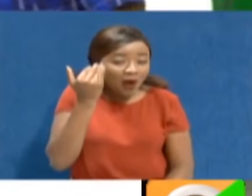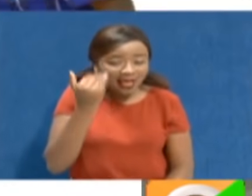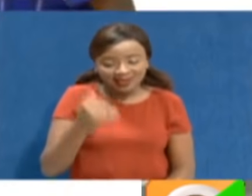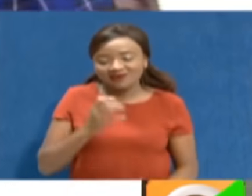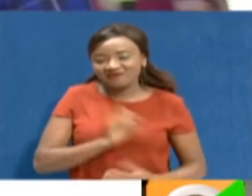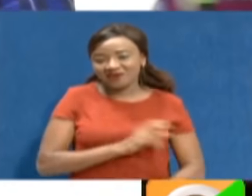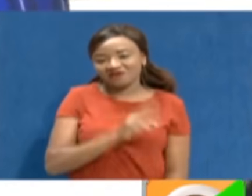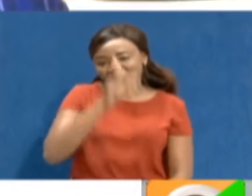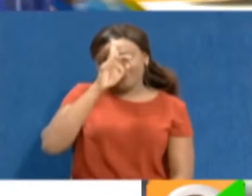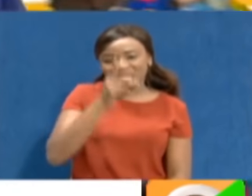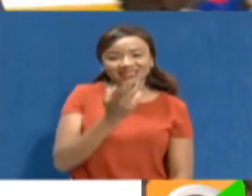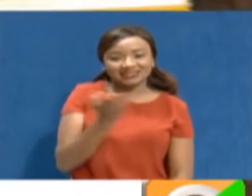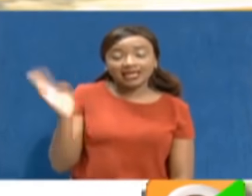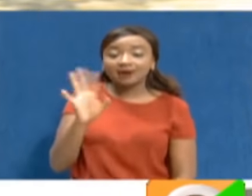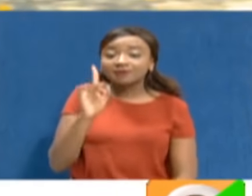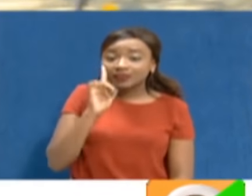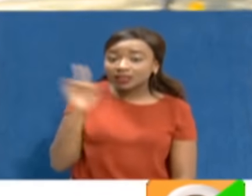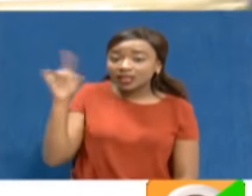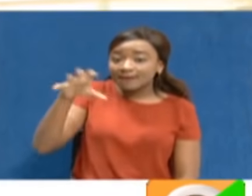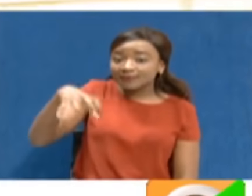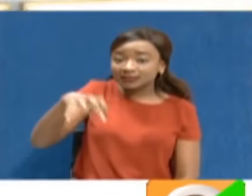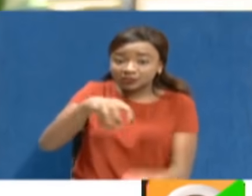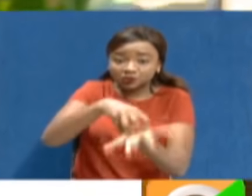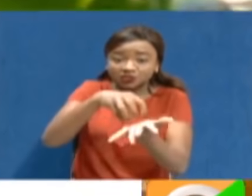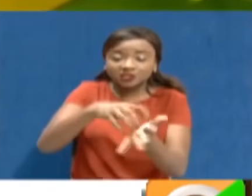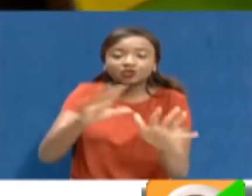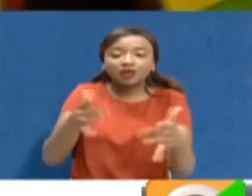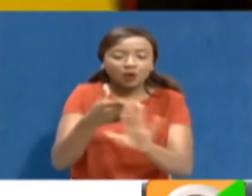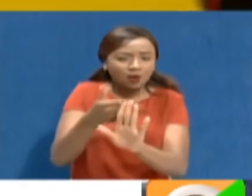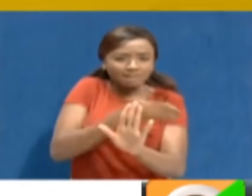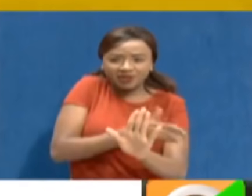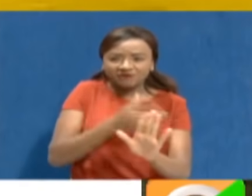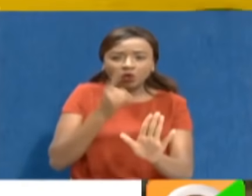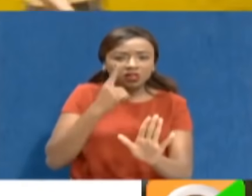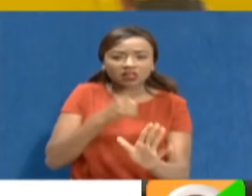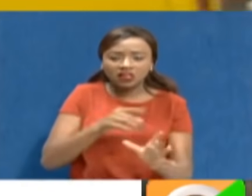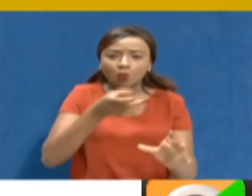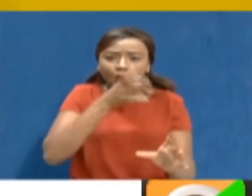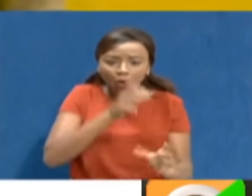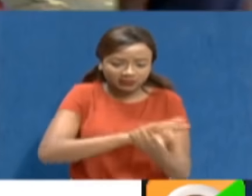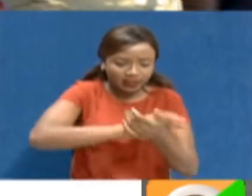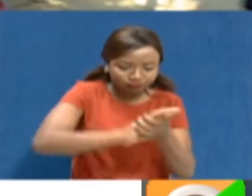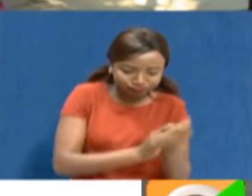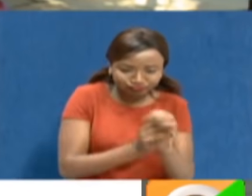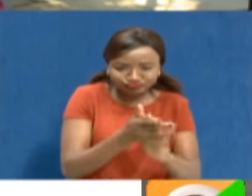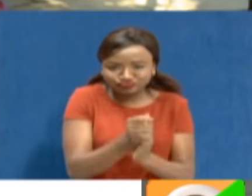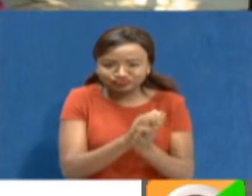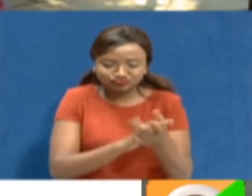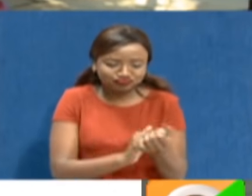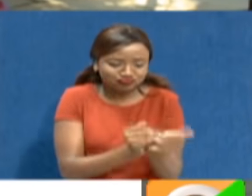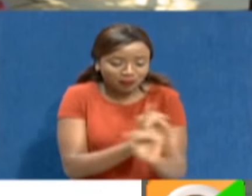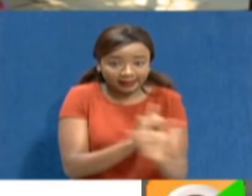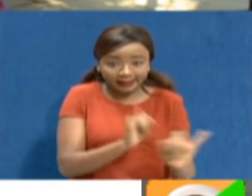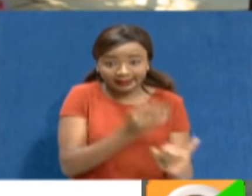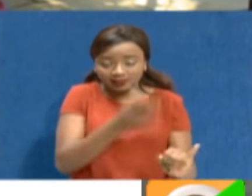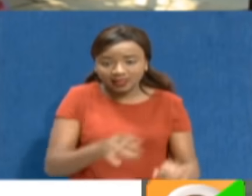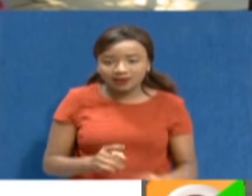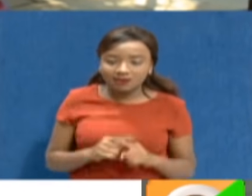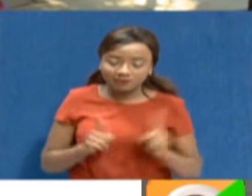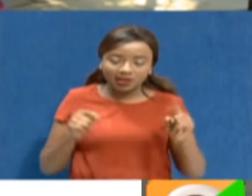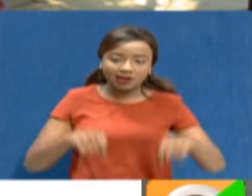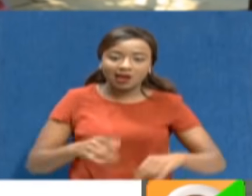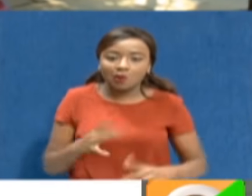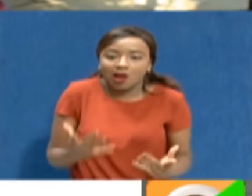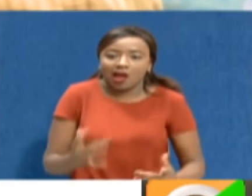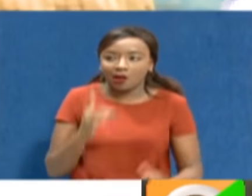Sio corona. Kwenye steni za magari ambapo awali kulikuwa na mitungi ya maji na sabuni ya kutumika na abiria kabla